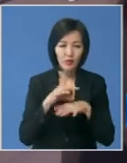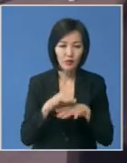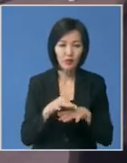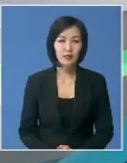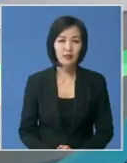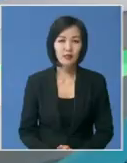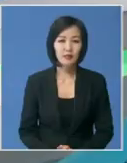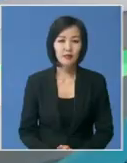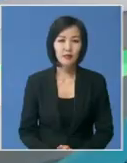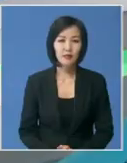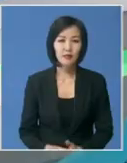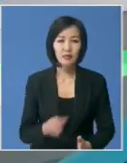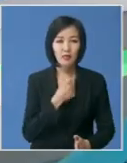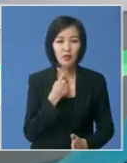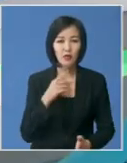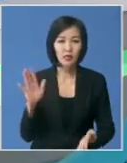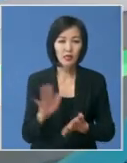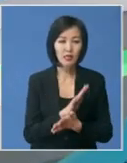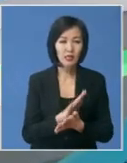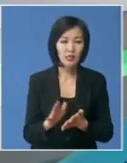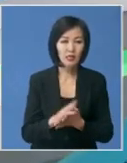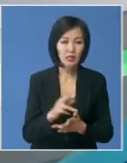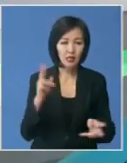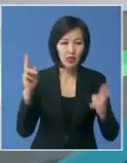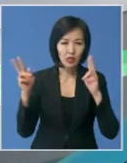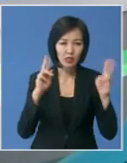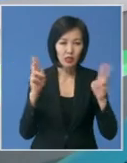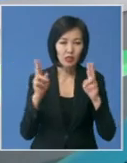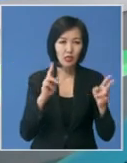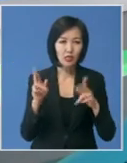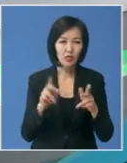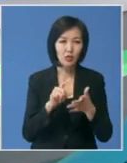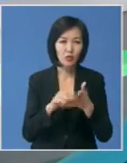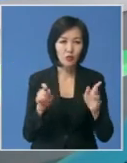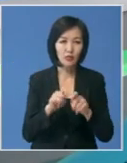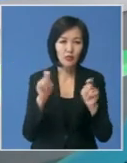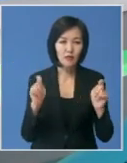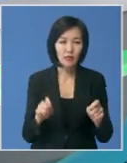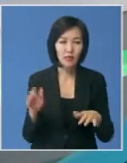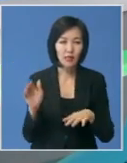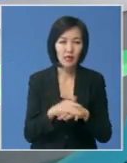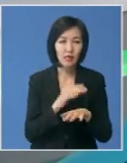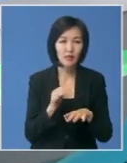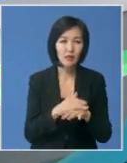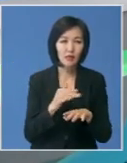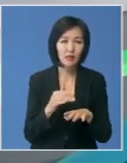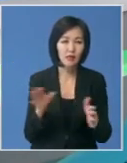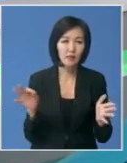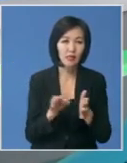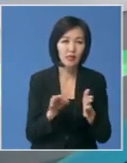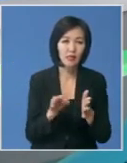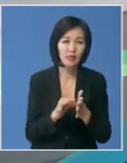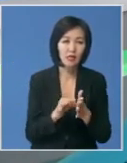іс-шара. Талдықорғанда тегін шаш қиятын шаштараз жұмыс істей бастады. Қайырымдылық жасауды мақсат еткен сән салонының салтанатты ашылу рәсімі